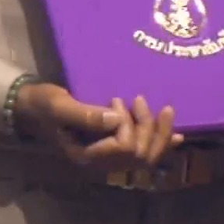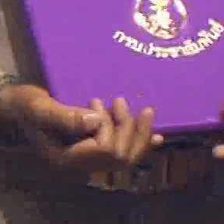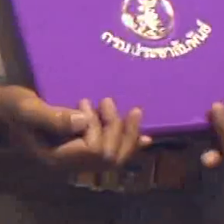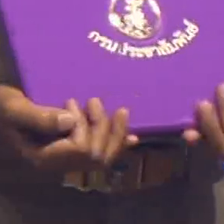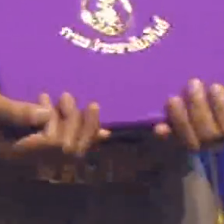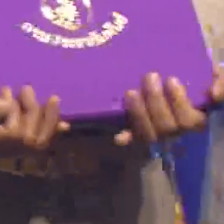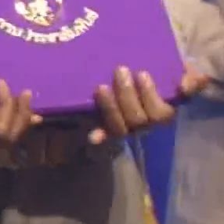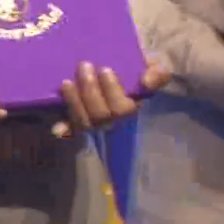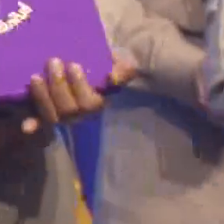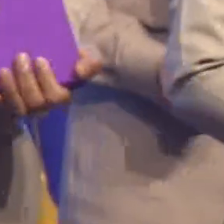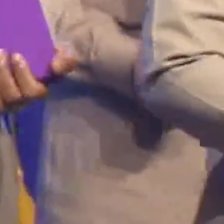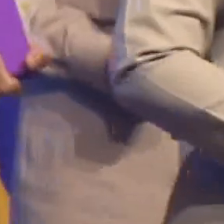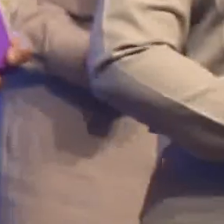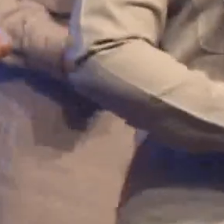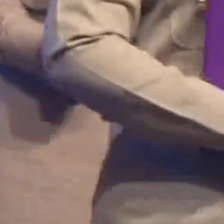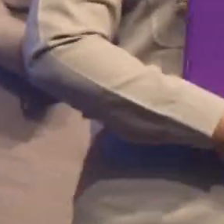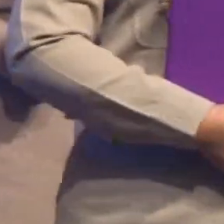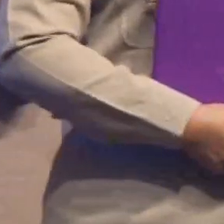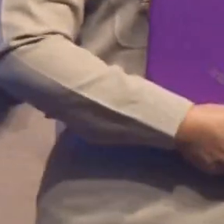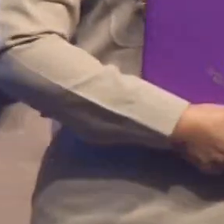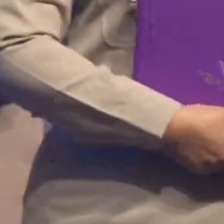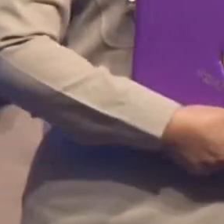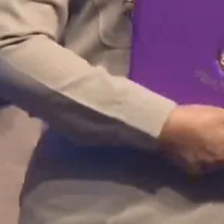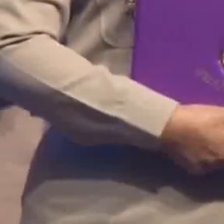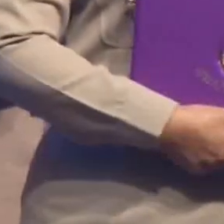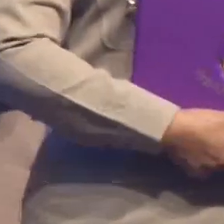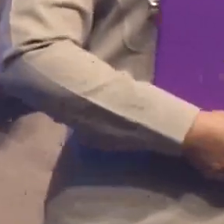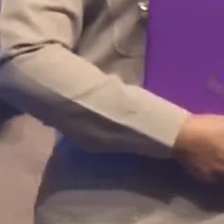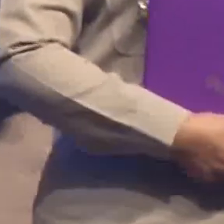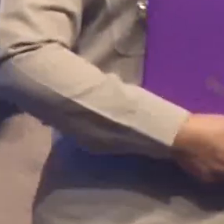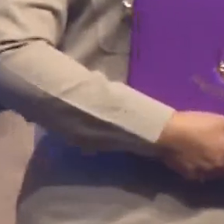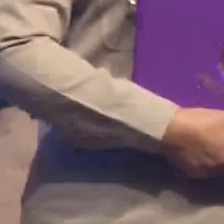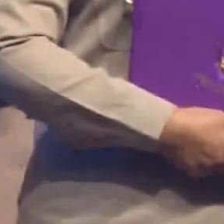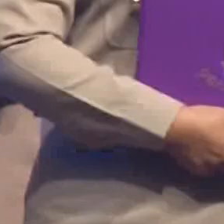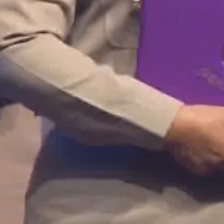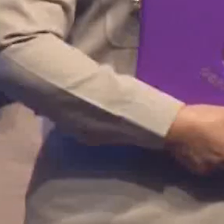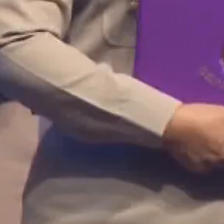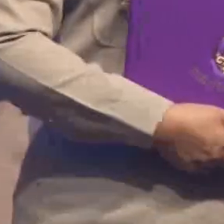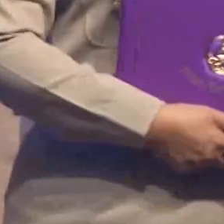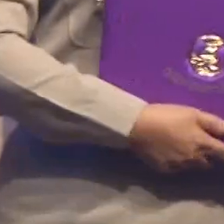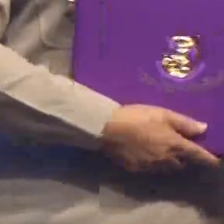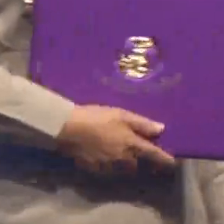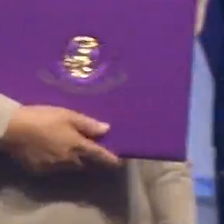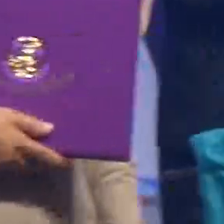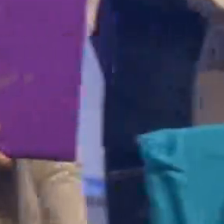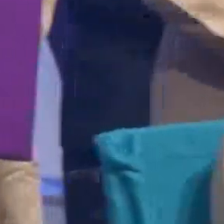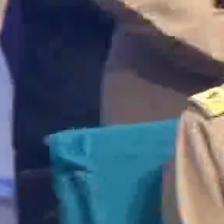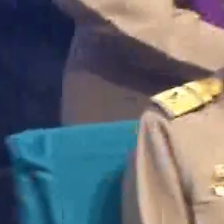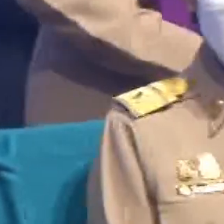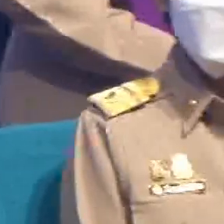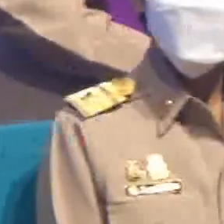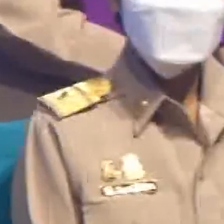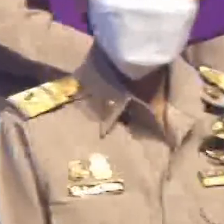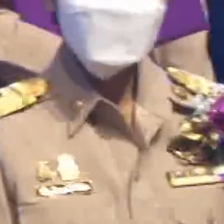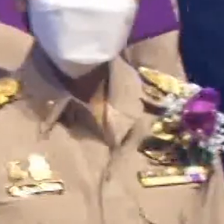ำภาระหน้าที่สำคัญรับใช้งานเพื่